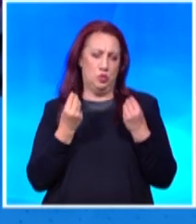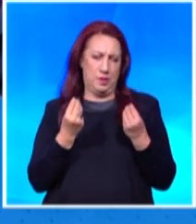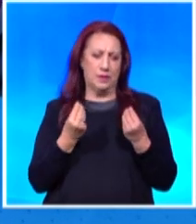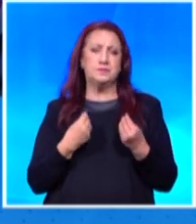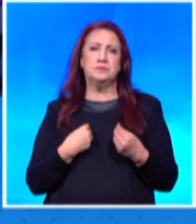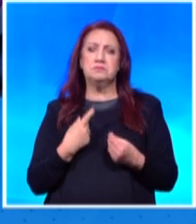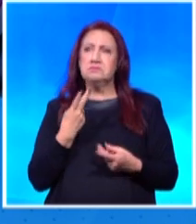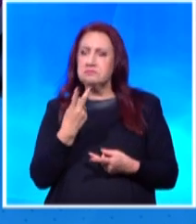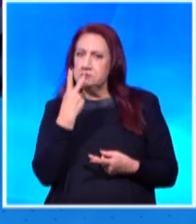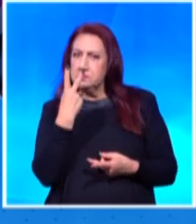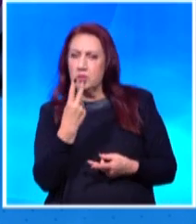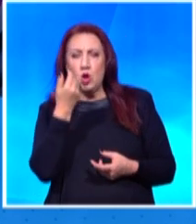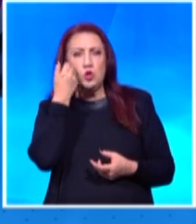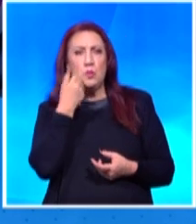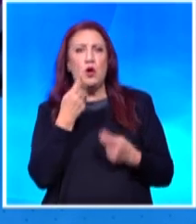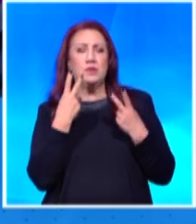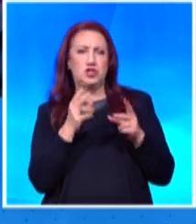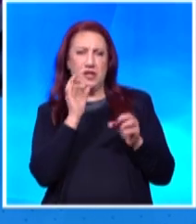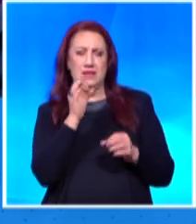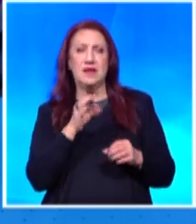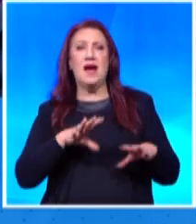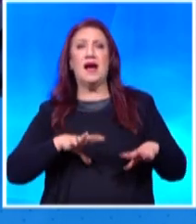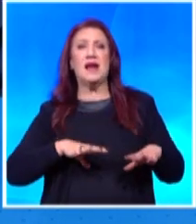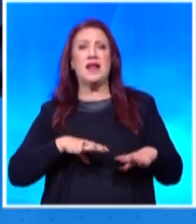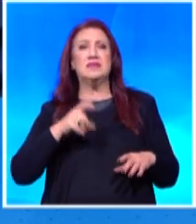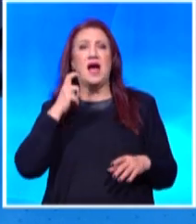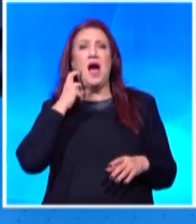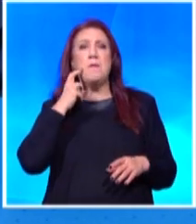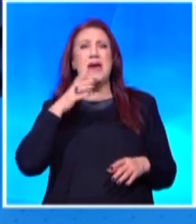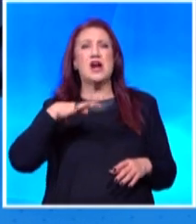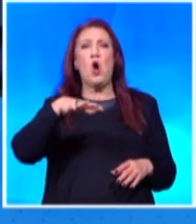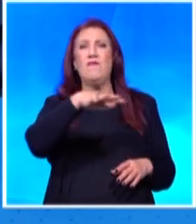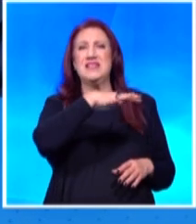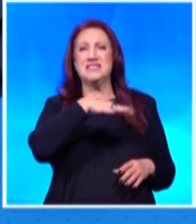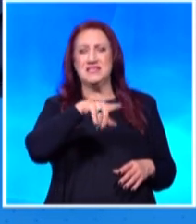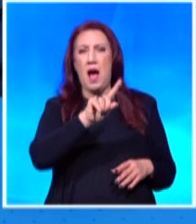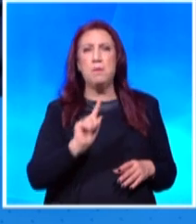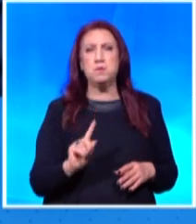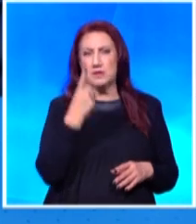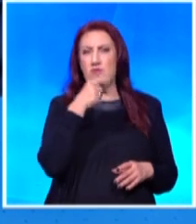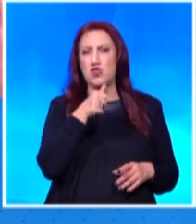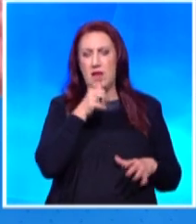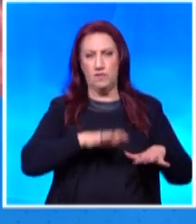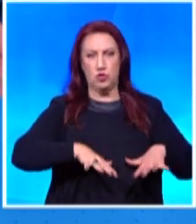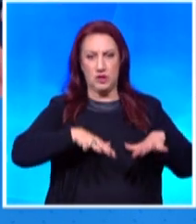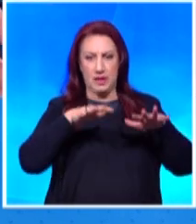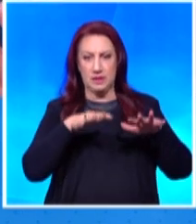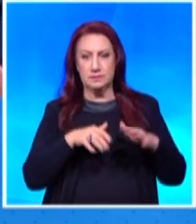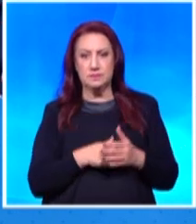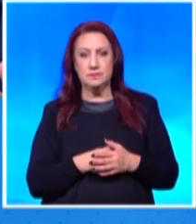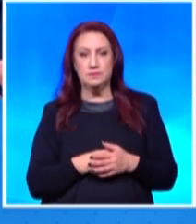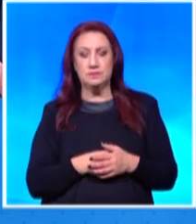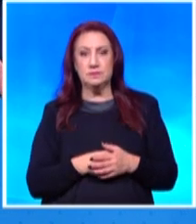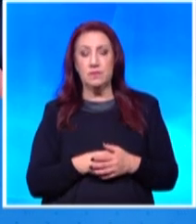добро впечатление направи в Берковица, в тази махала Раковица, която първа пострада. Извиках служителите